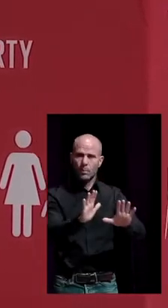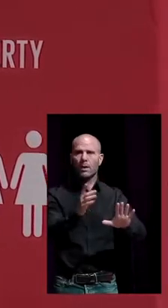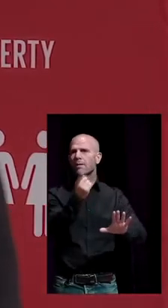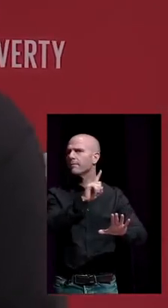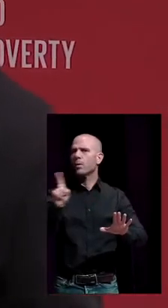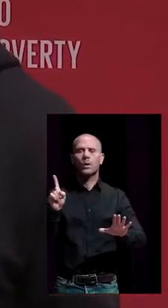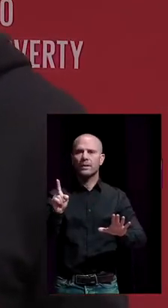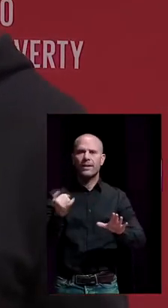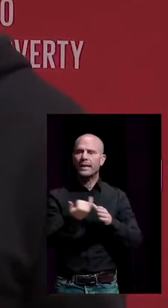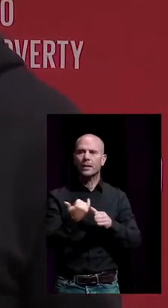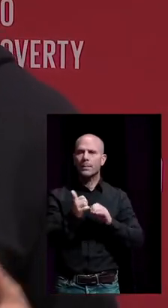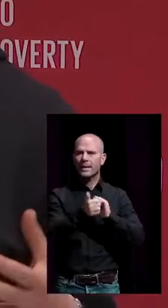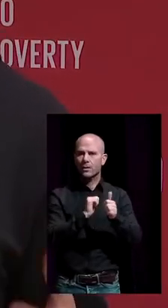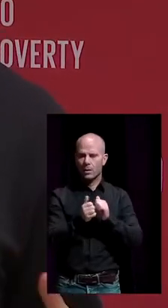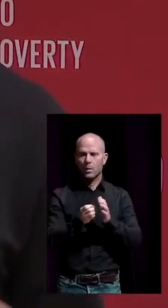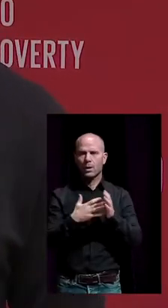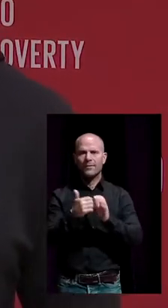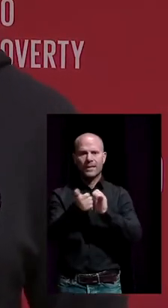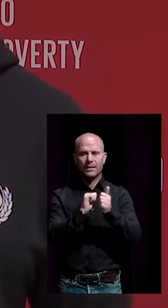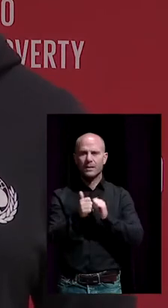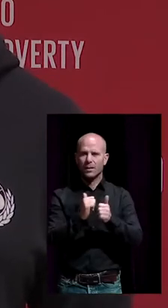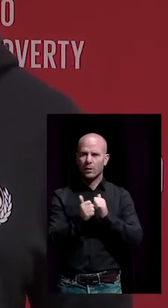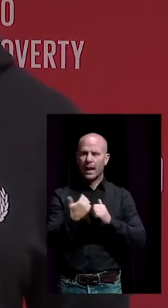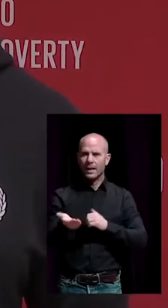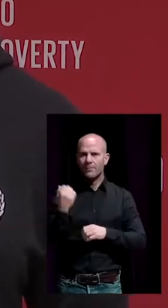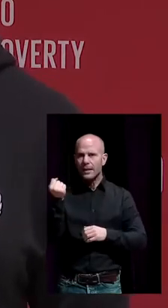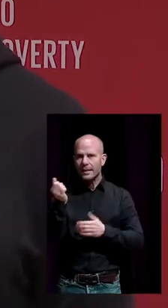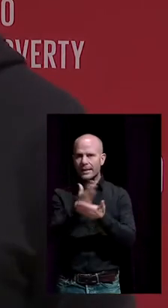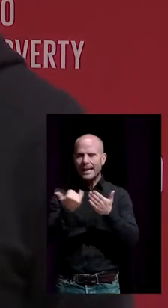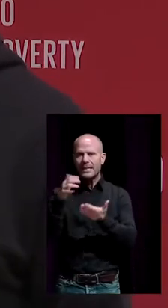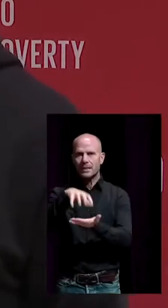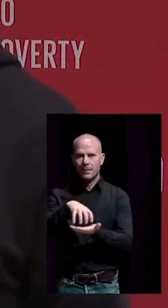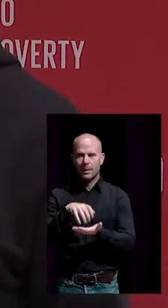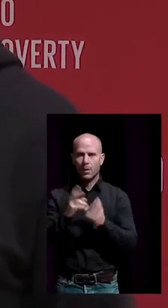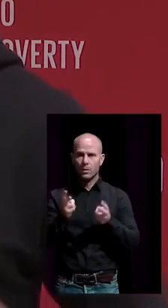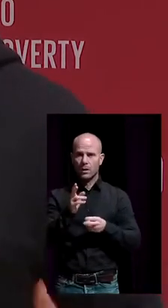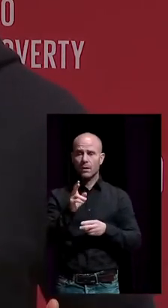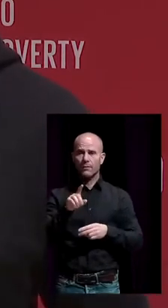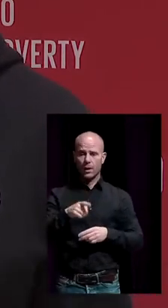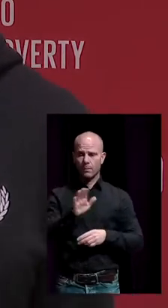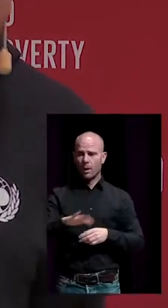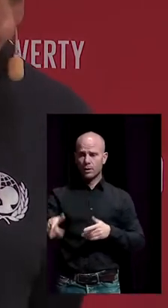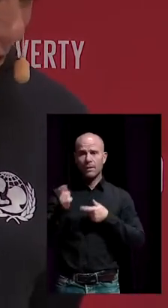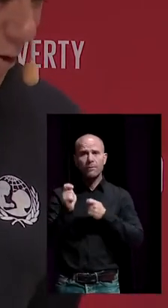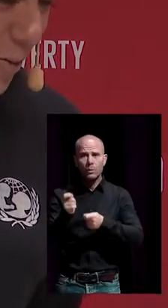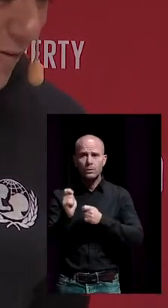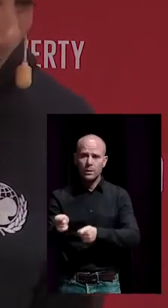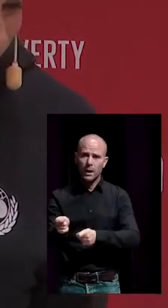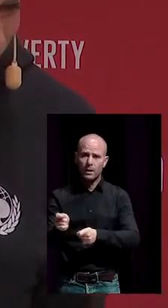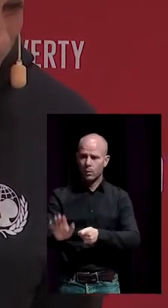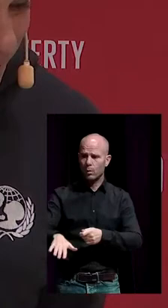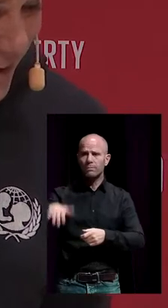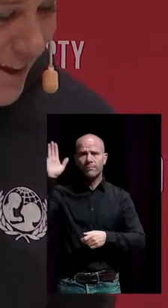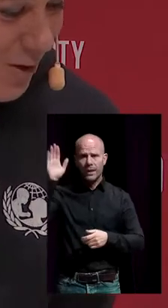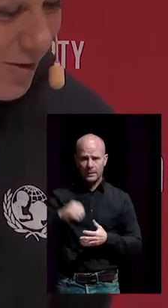inom idrotten som har en sån viktig del i samhället och för barns liksom fostran och